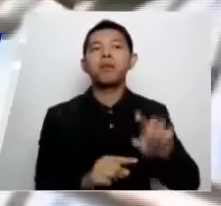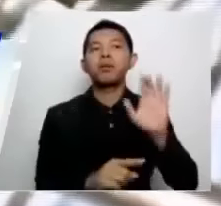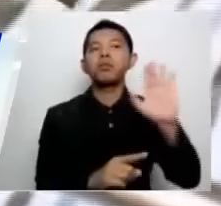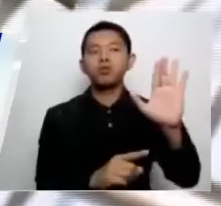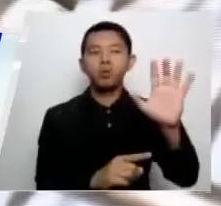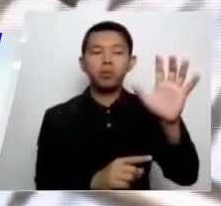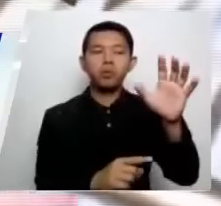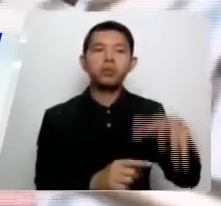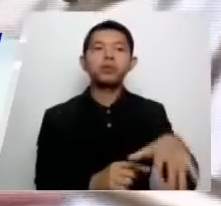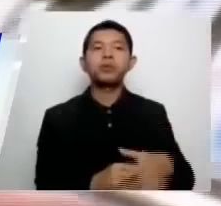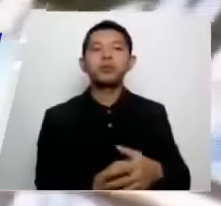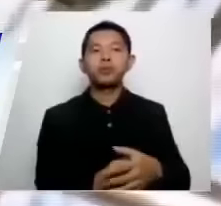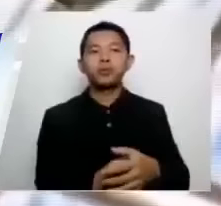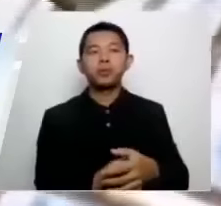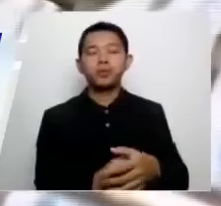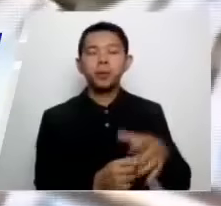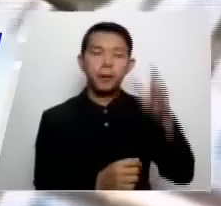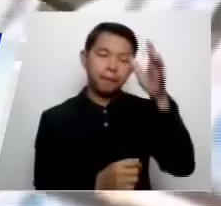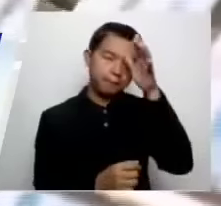President, hintayin mo yung 6 years,